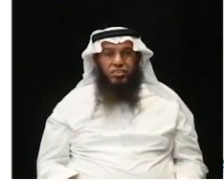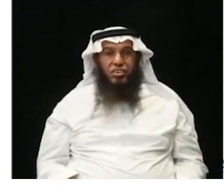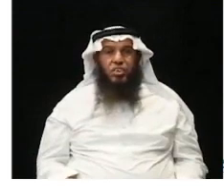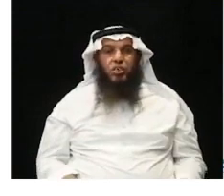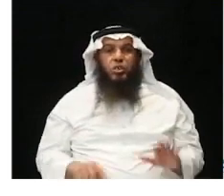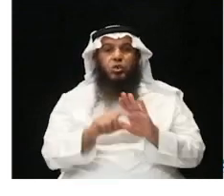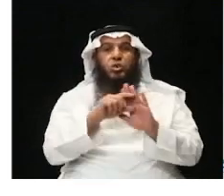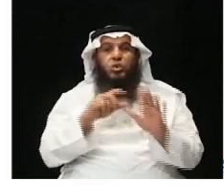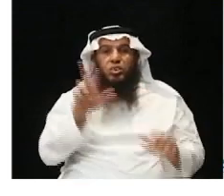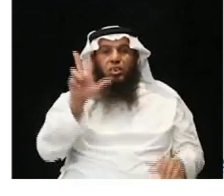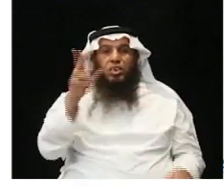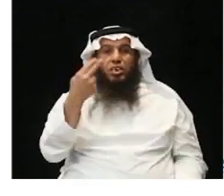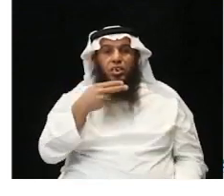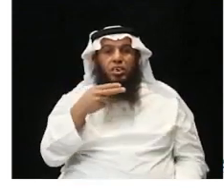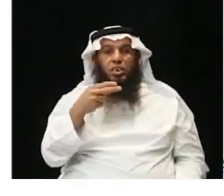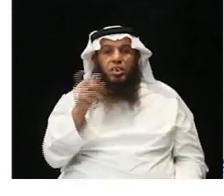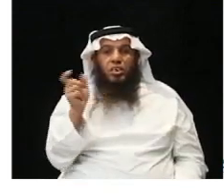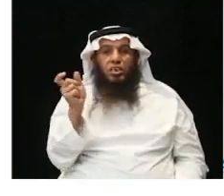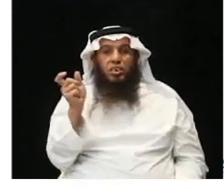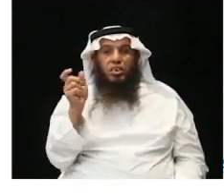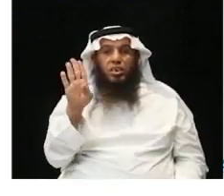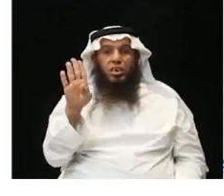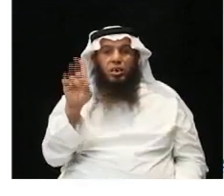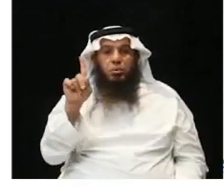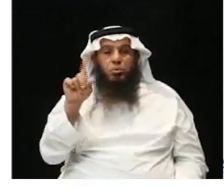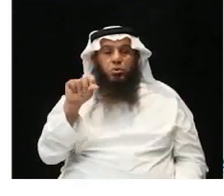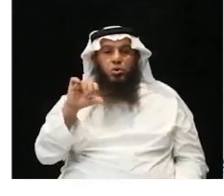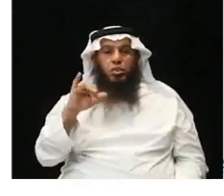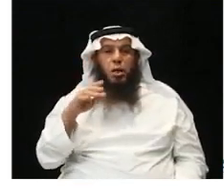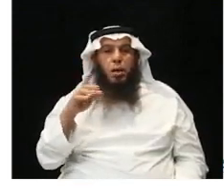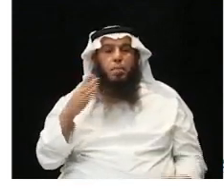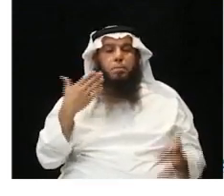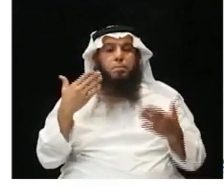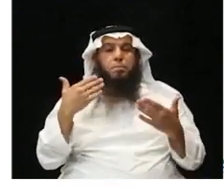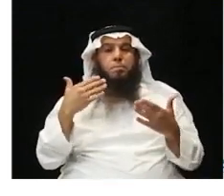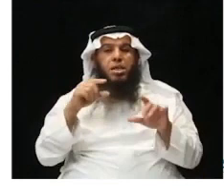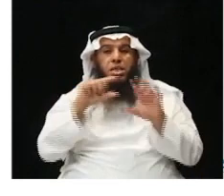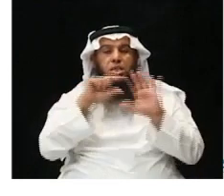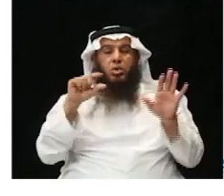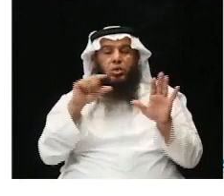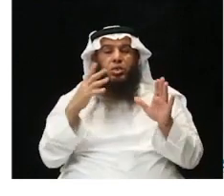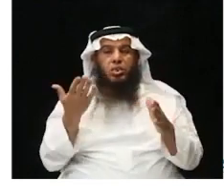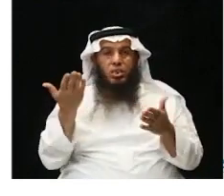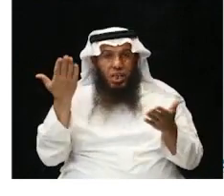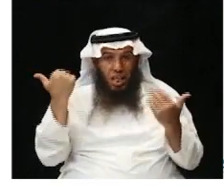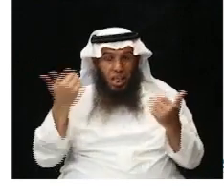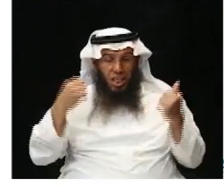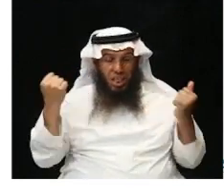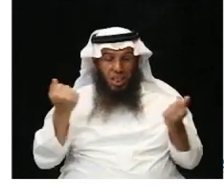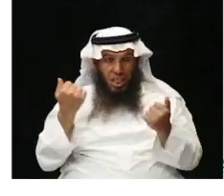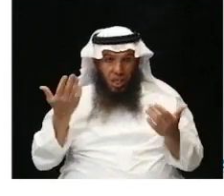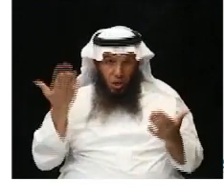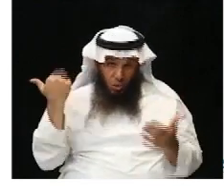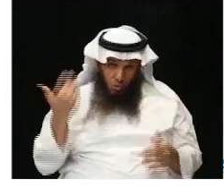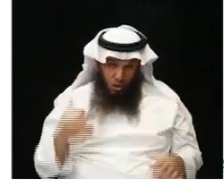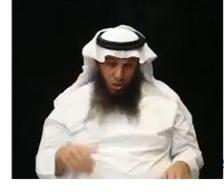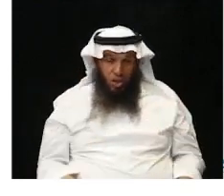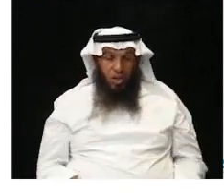سورة العنكبوت، هذه السورة سورة مكية، وحتى نراجع ما أخذناه في